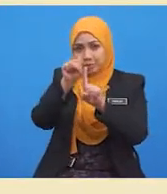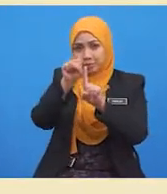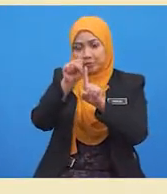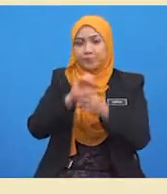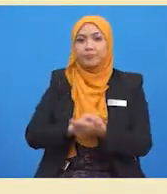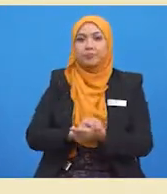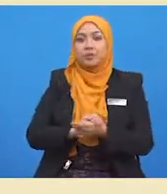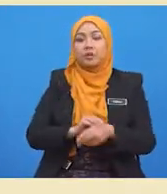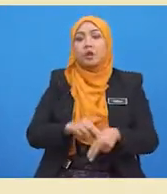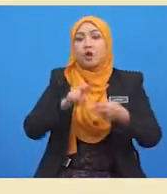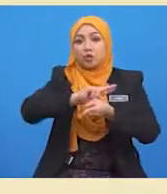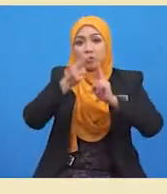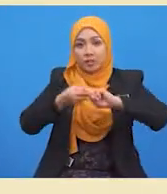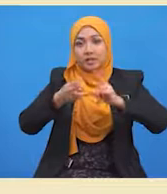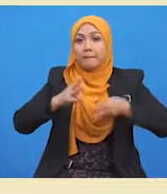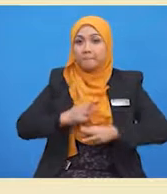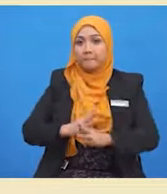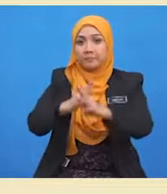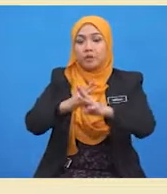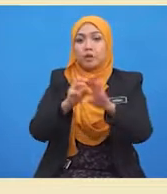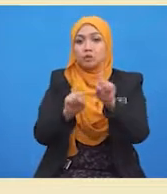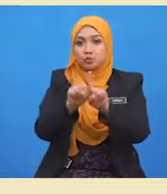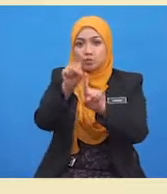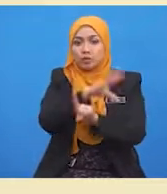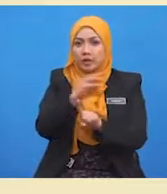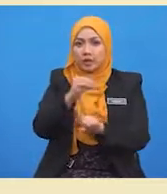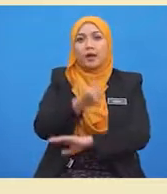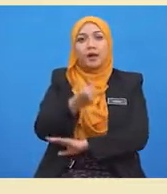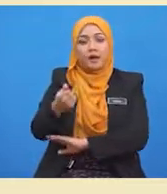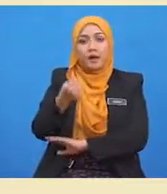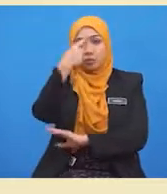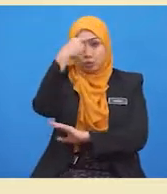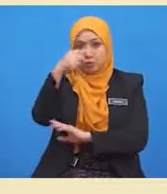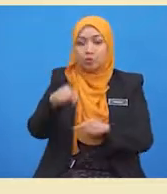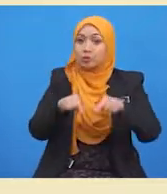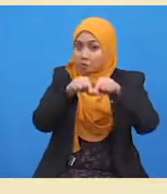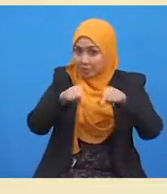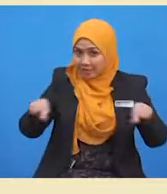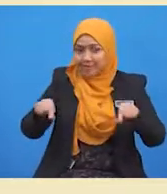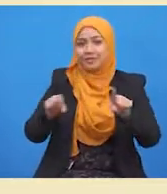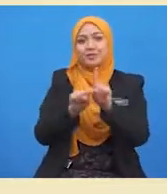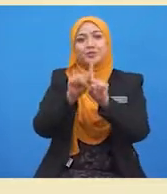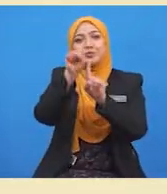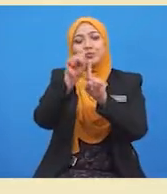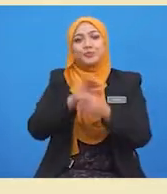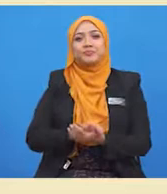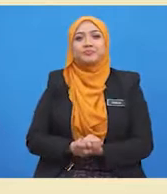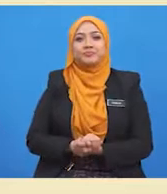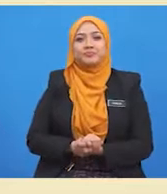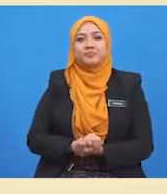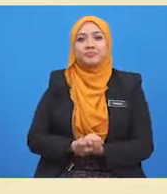unit piawai suhu dan alat untuk menyukai suhu seterusnya